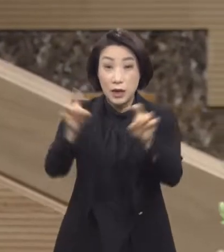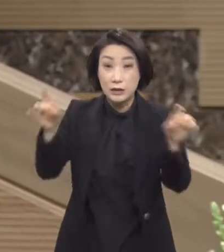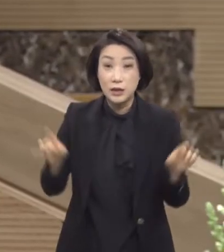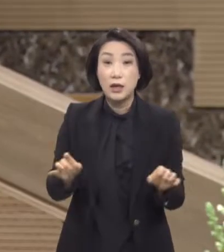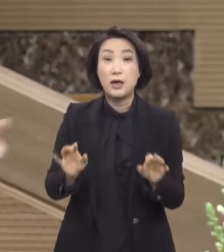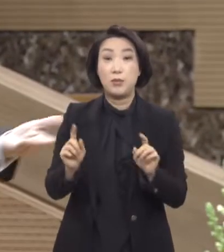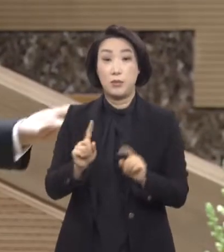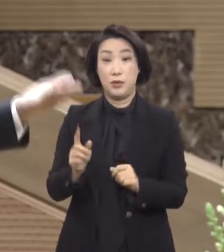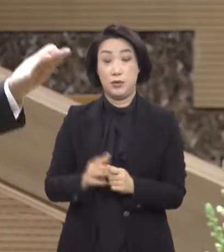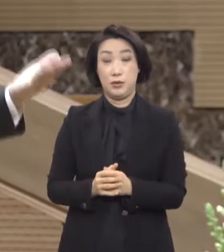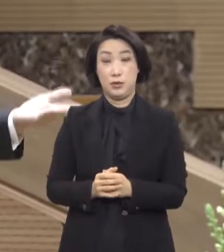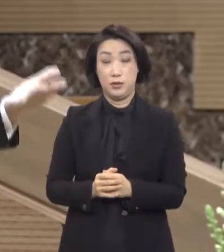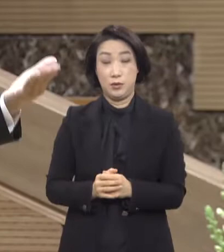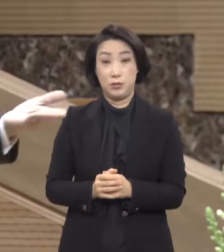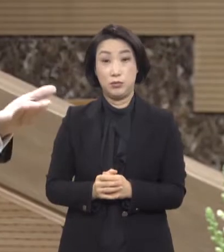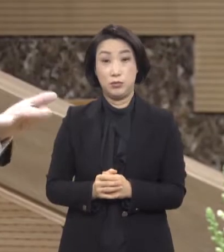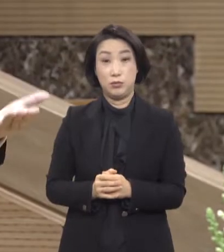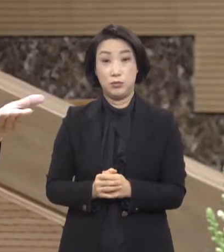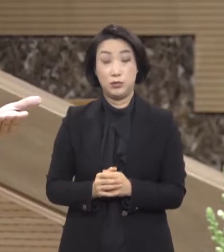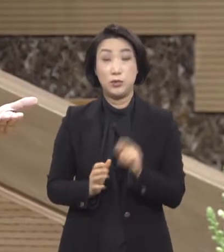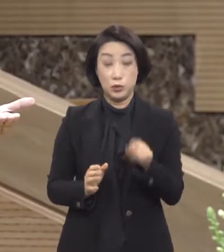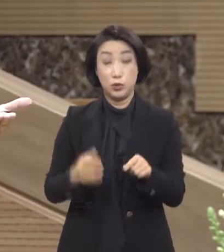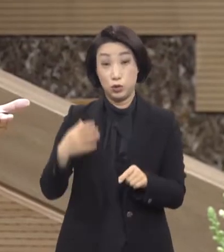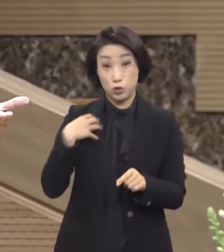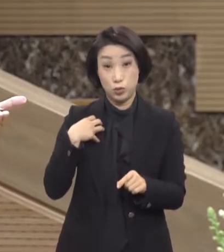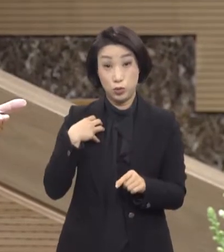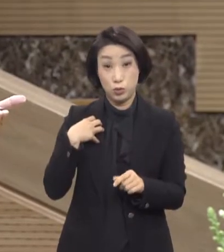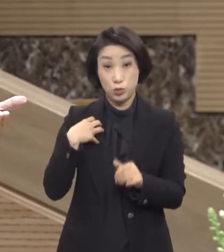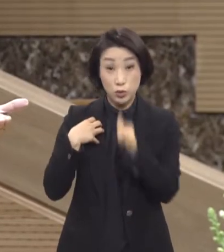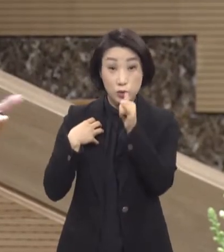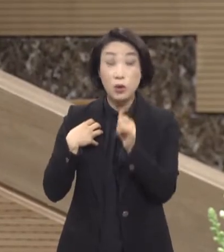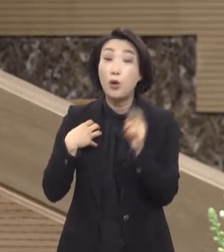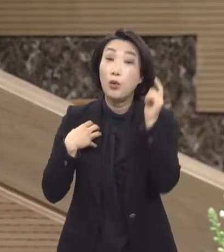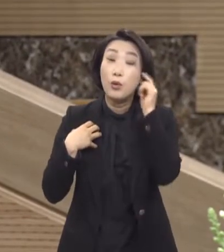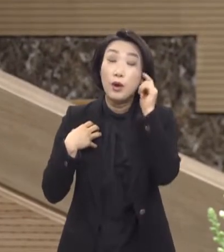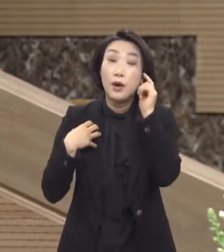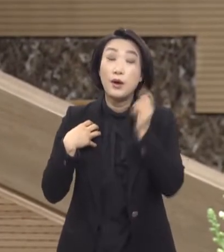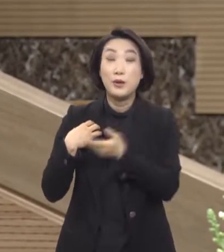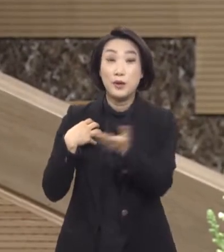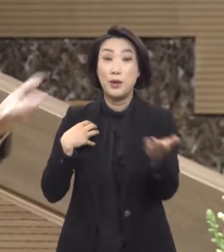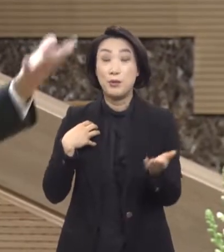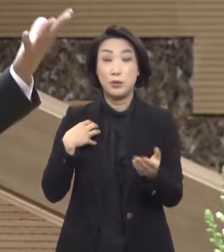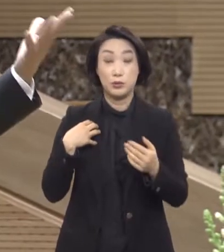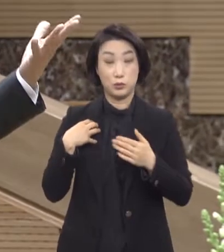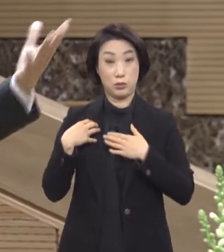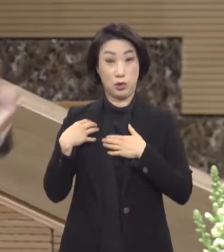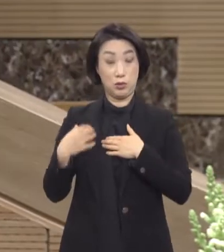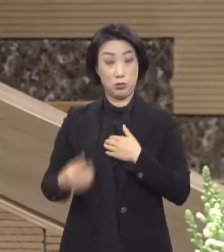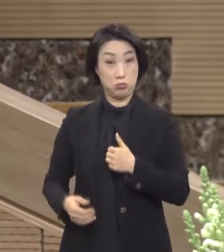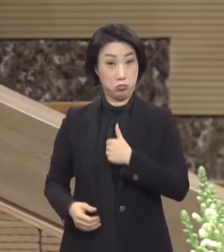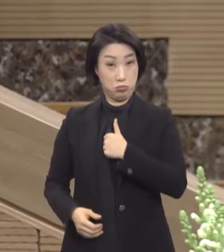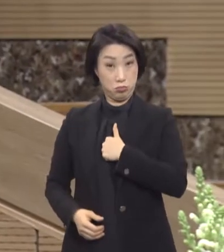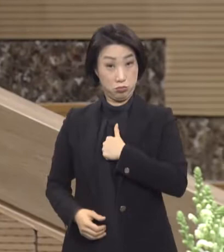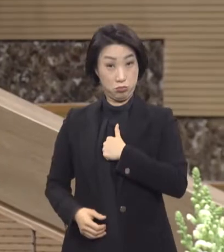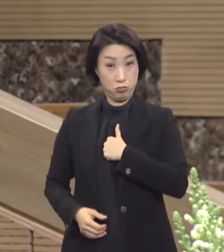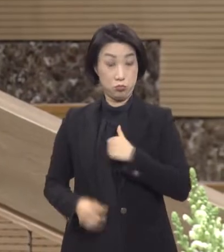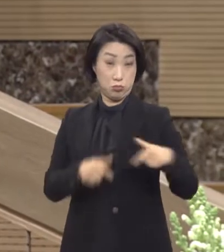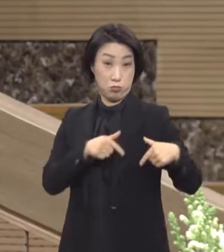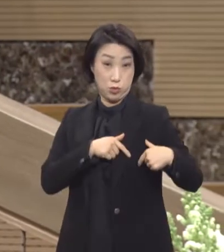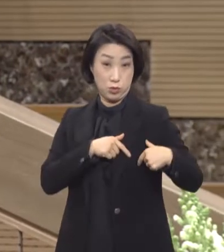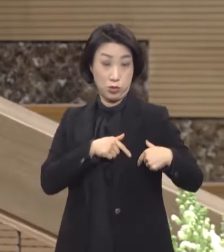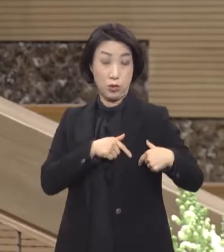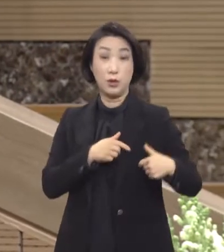다 그만한 직분을 가진 것들이 자기 위치의